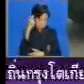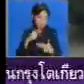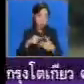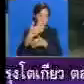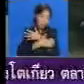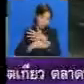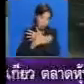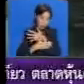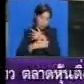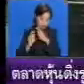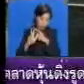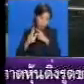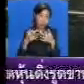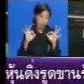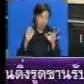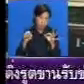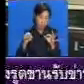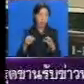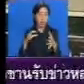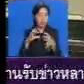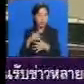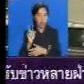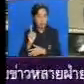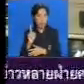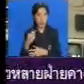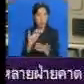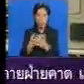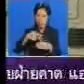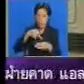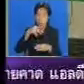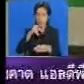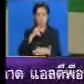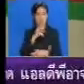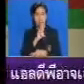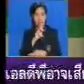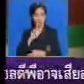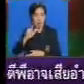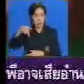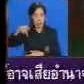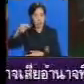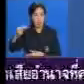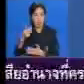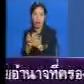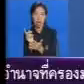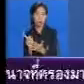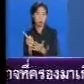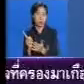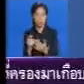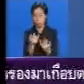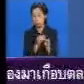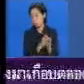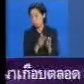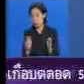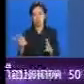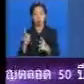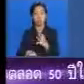และรถไฟชั้น3ฟรีนะครับรวมทั้งนะฮะมีการตรึงในส่วนของราคาก๊าซ LPG ออกไปจนถึงสิ้นปีนี้โดยรายละเอียดของโครงการนั้น